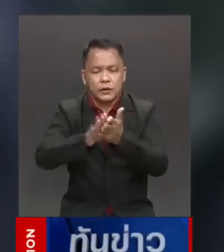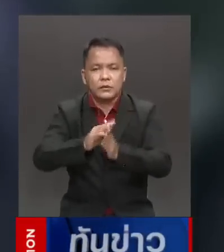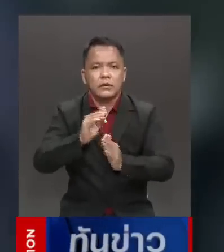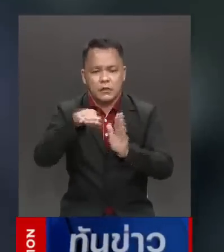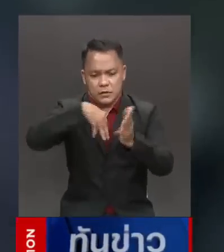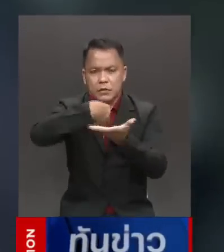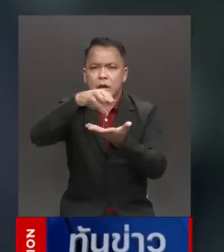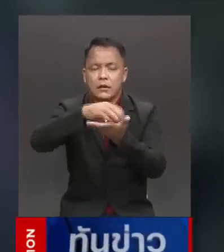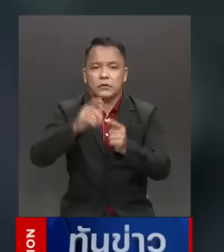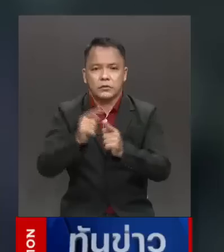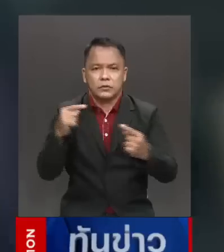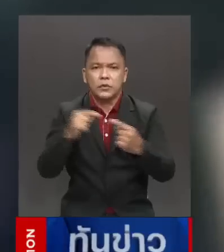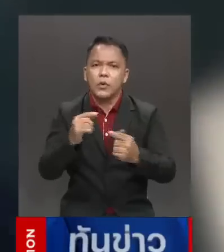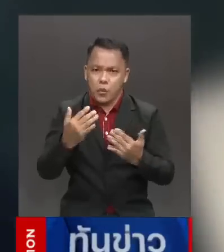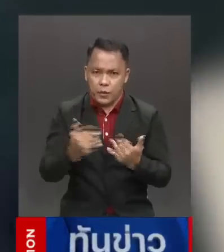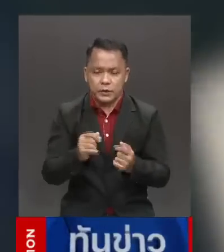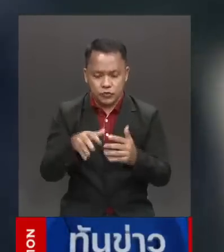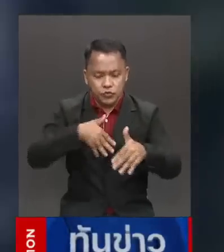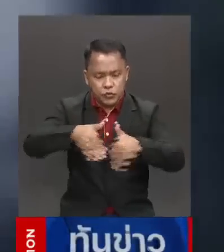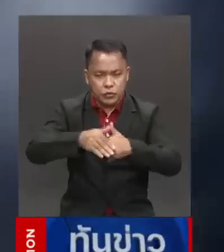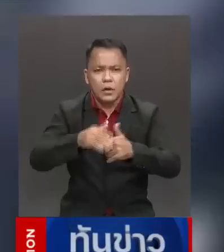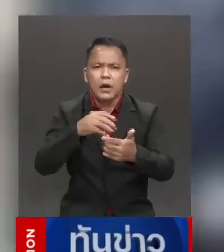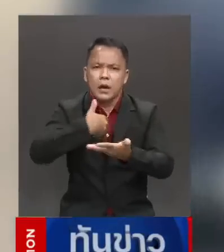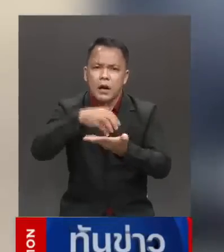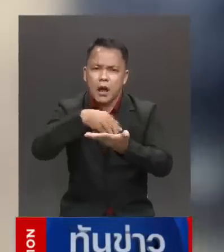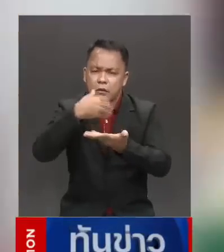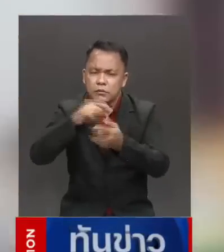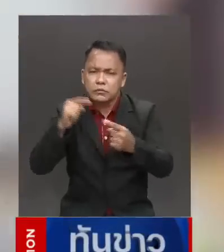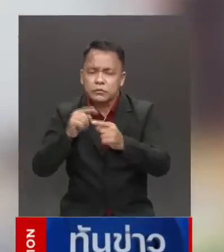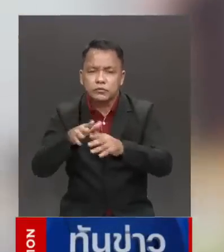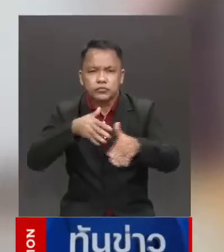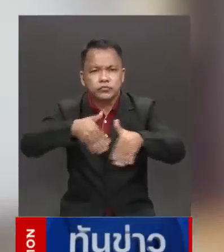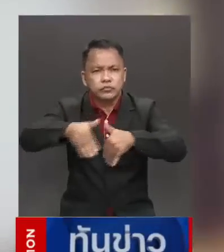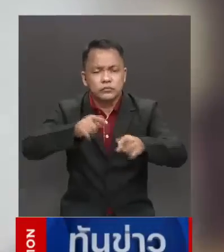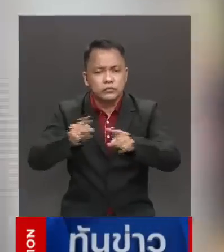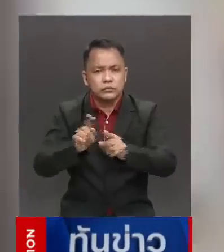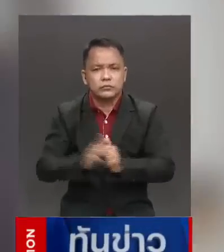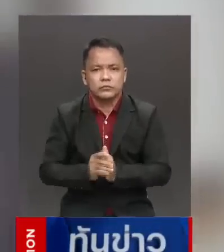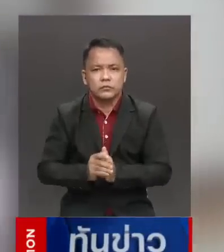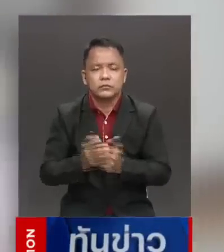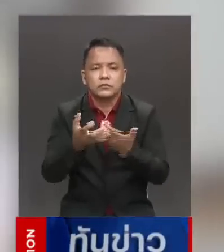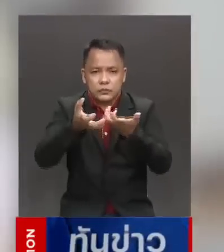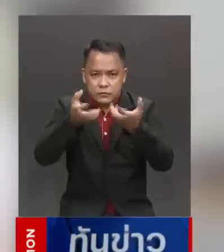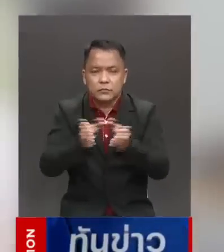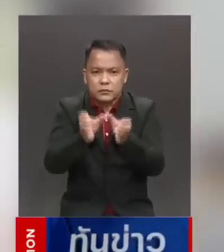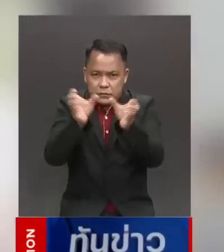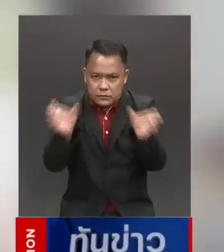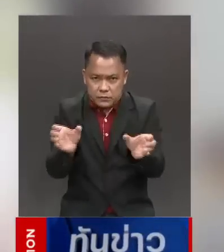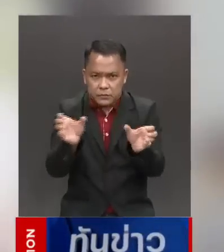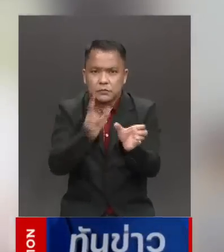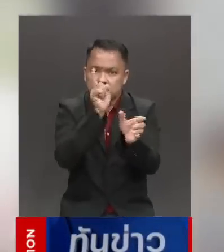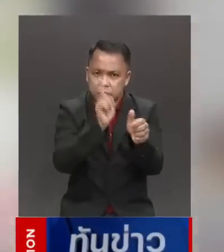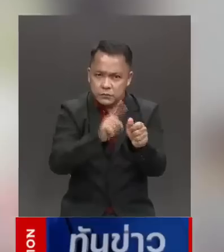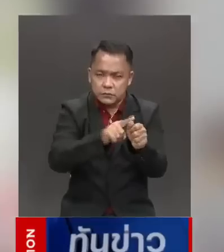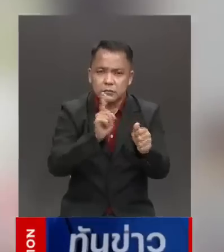ออกแถลงการออกมาทีนี้ประเด็นที่เกิดขึ้นในสังคมก็ถกกันเป็นวงกว้างเลยทีเดียวถึงประเด็นนี้นะครับแบ่งเป็น2มุมเลยอย่างด้าน